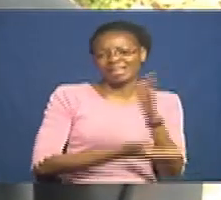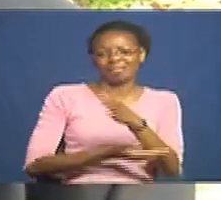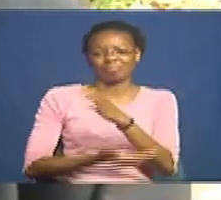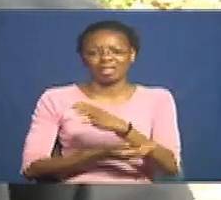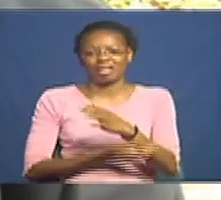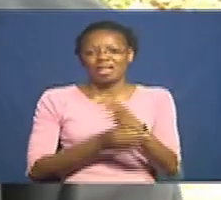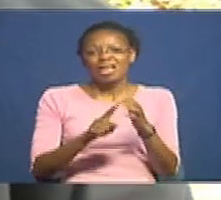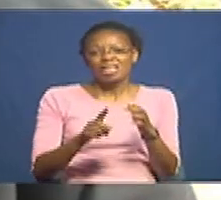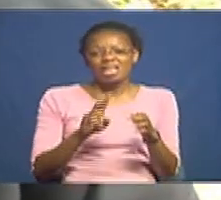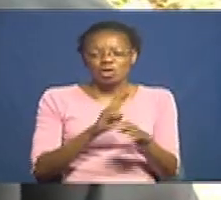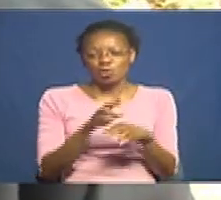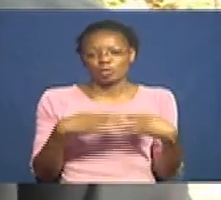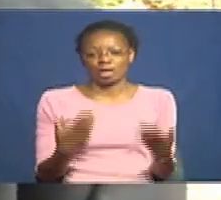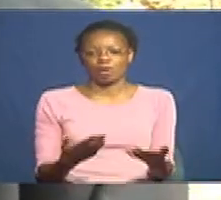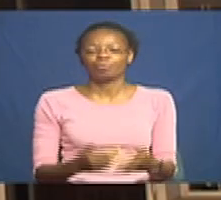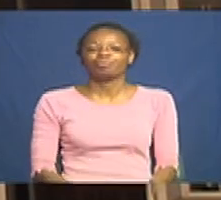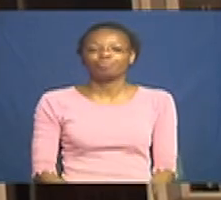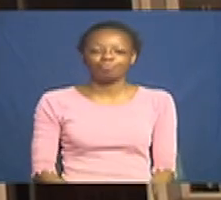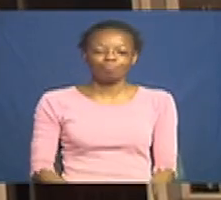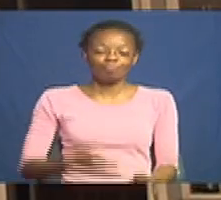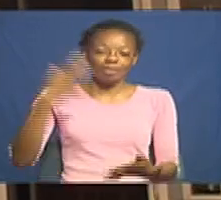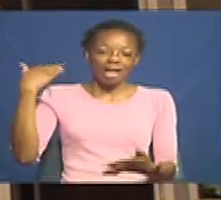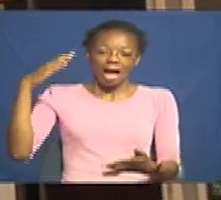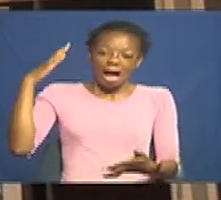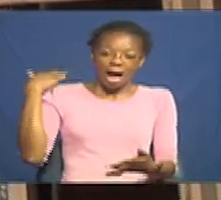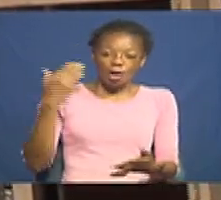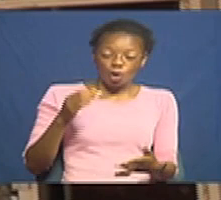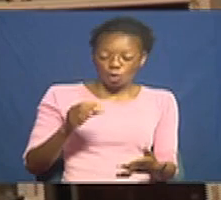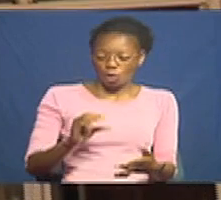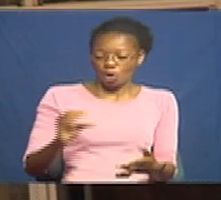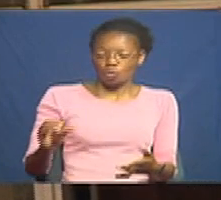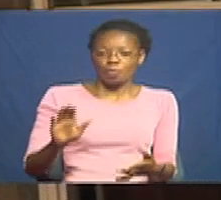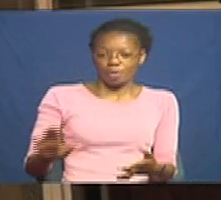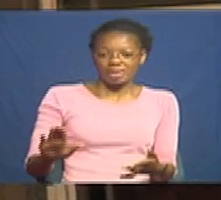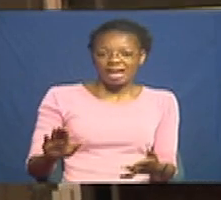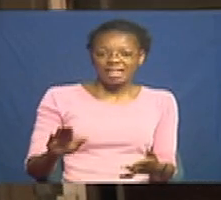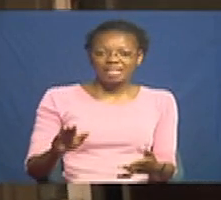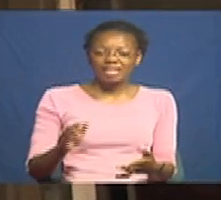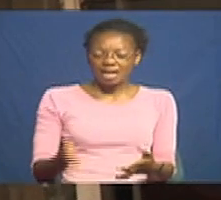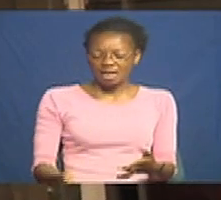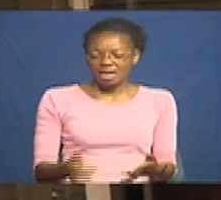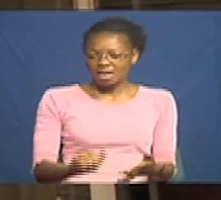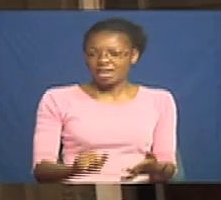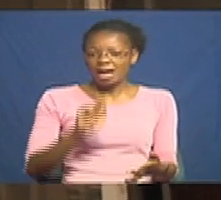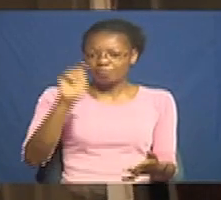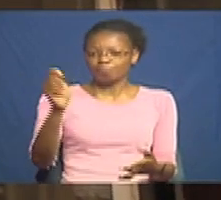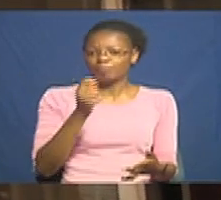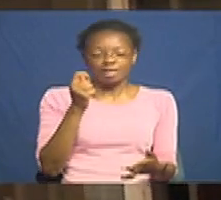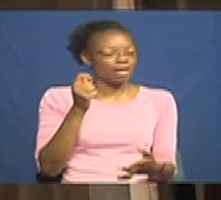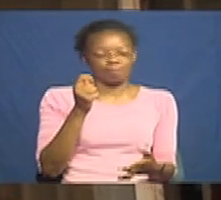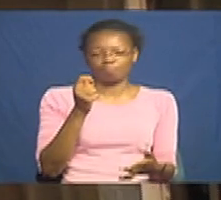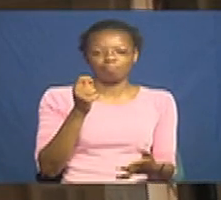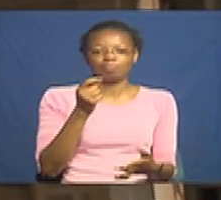inatumika kwa mambo gani. Hapo zamani kitengo hichi kilikuwa mjini Tanzania na kiliitwa